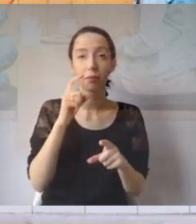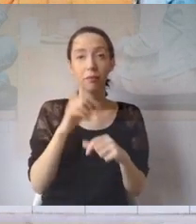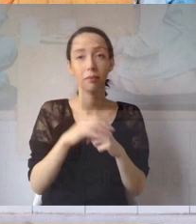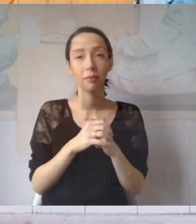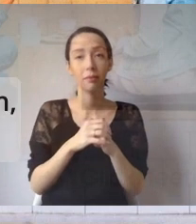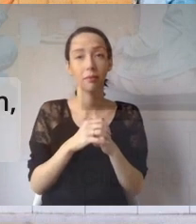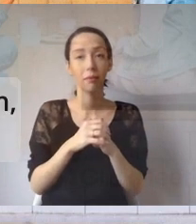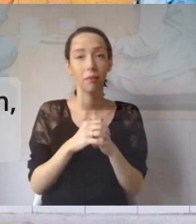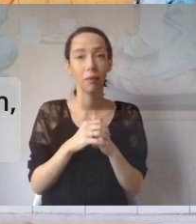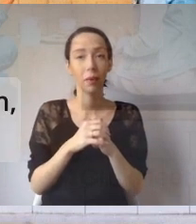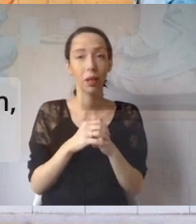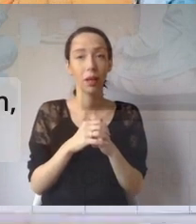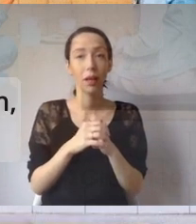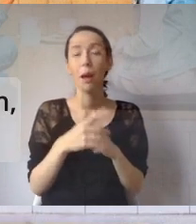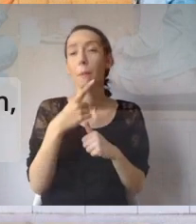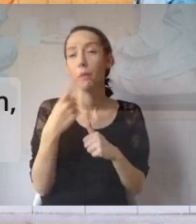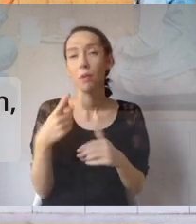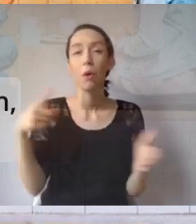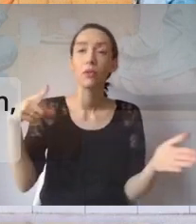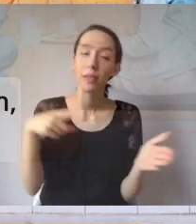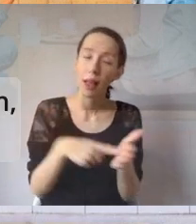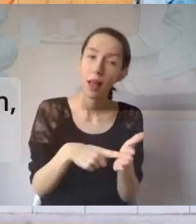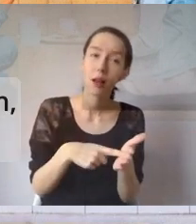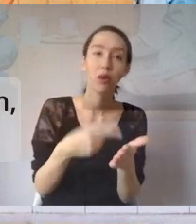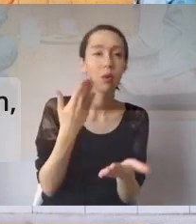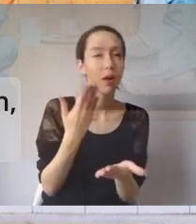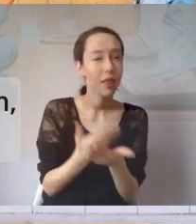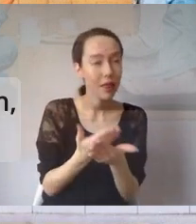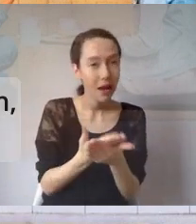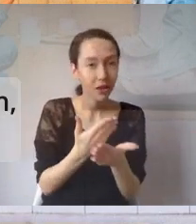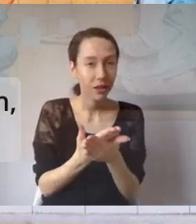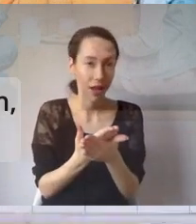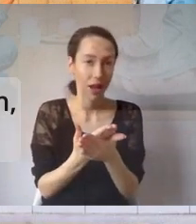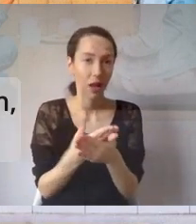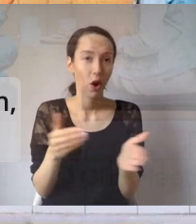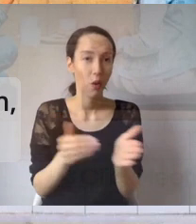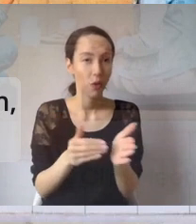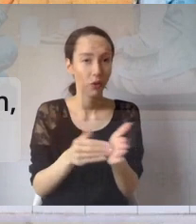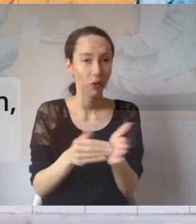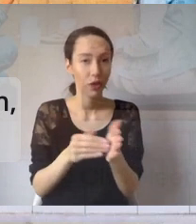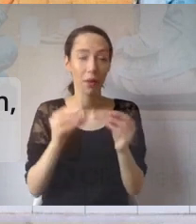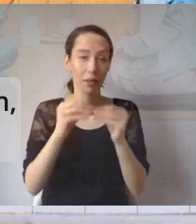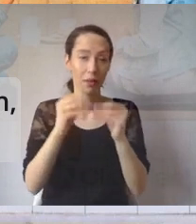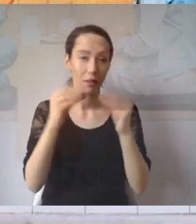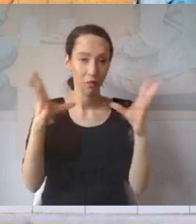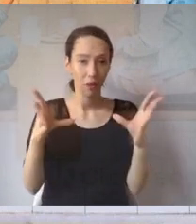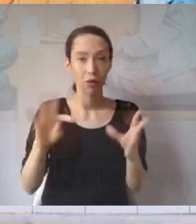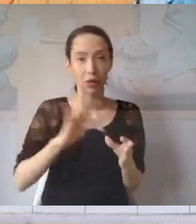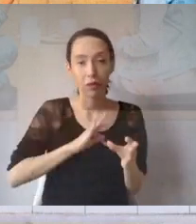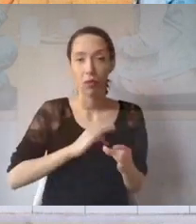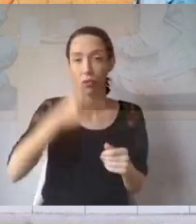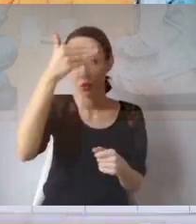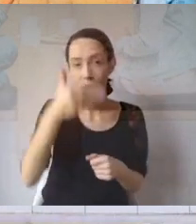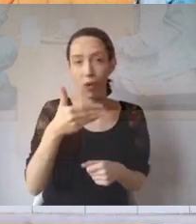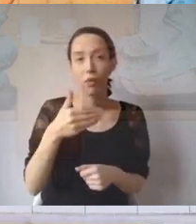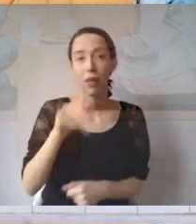opis szkolenia. Następnie powiem o tym, czym w ogóle jest ten LinkedIn, o co w nim chodzi. Następnie